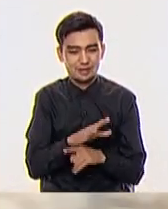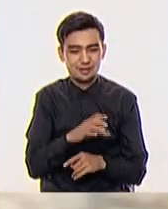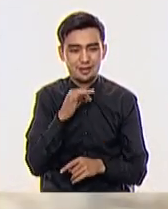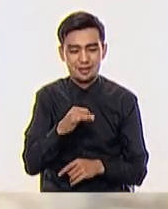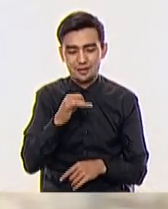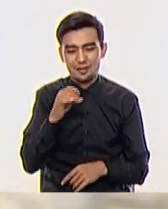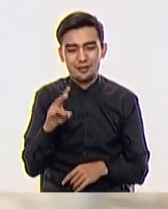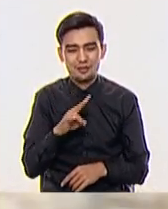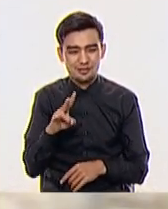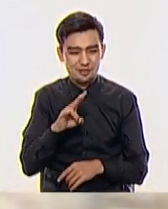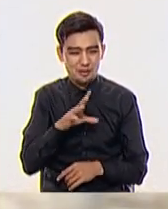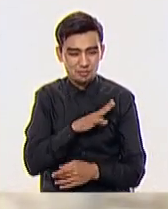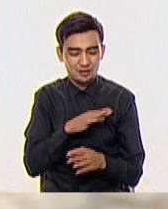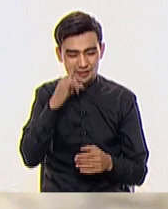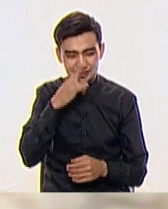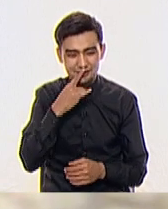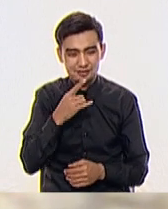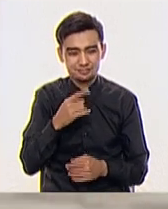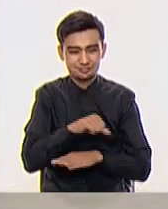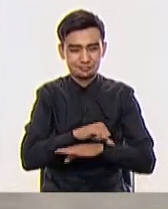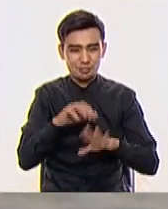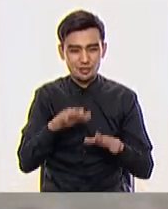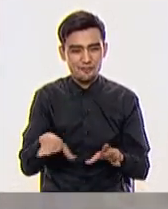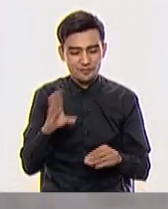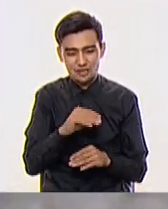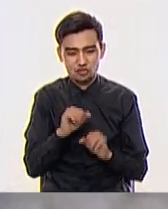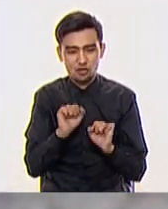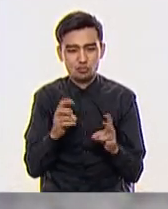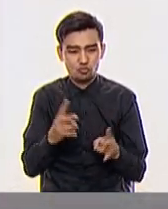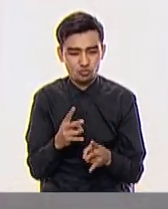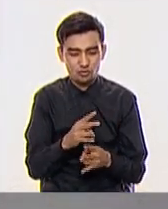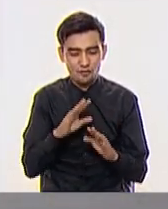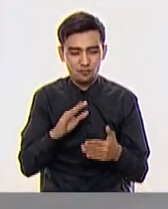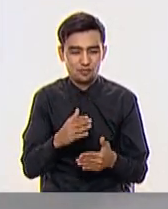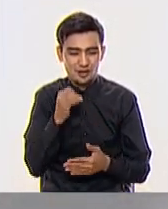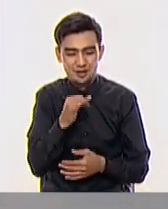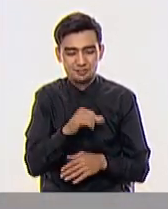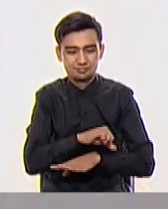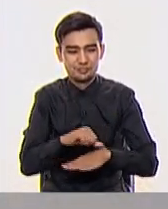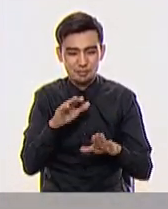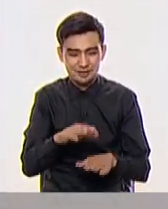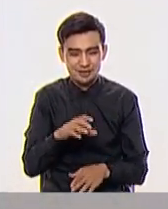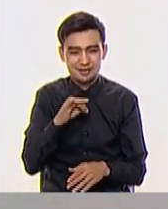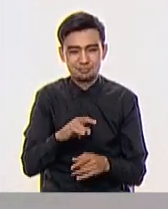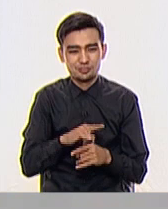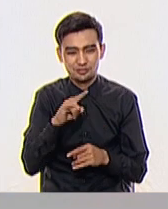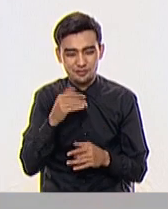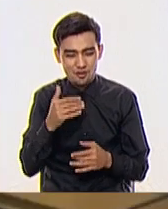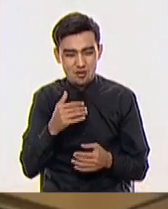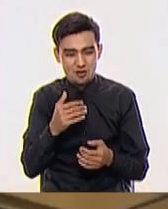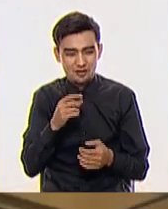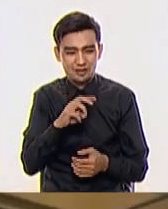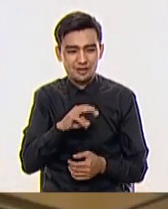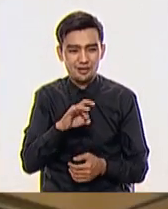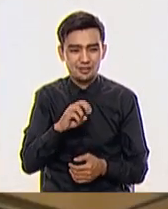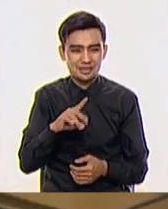Нұрсұлтан Назарбаев Қазақстан шекарасын барлық қауіп-қатерден қорғауымыз керектігін айтты. Шегара елдің көлік транзиттік дәлізі болғандықтан